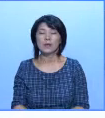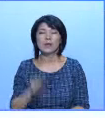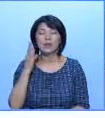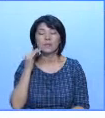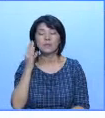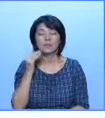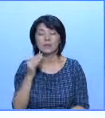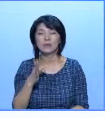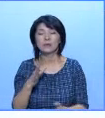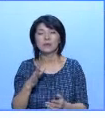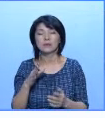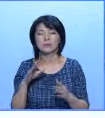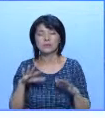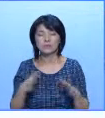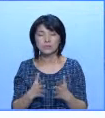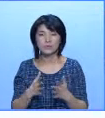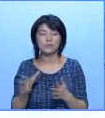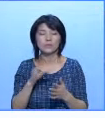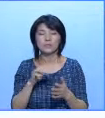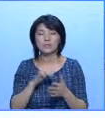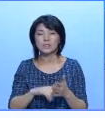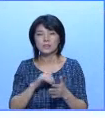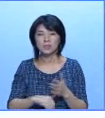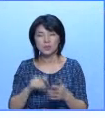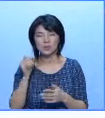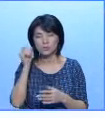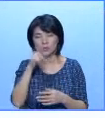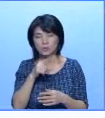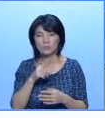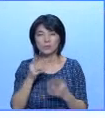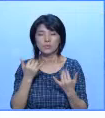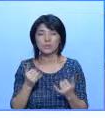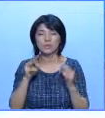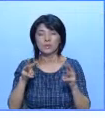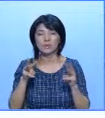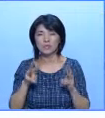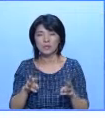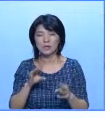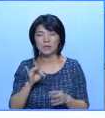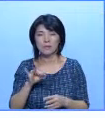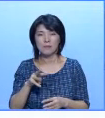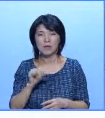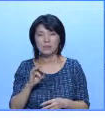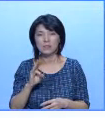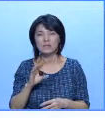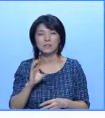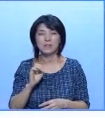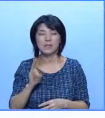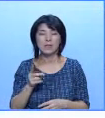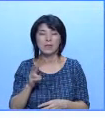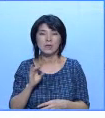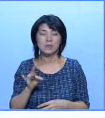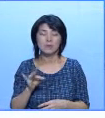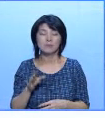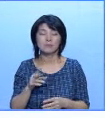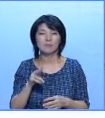Алматыдағы әуе апатының себептері анықталу үстінде. Оқиға орнына премьер-министрдің орынбасары Роман Скляр келіп жетті. Пилоттың қателігі